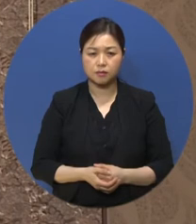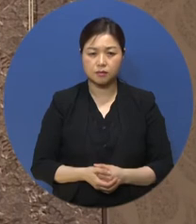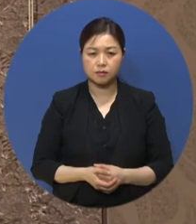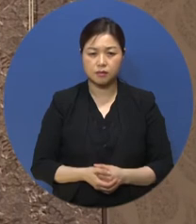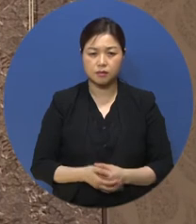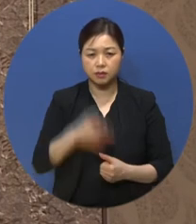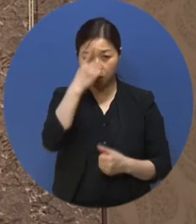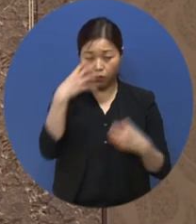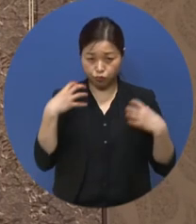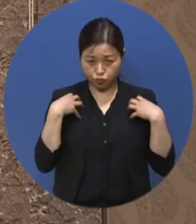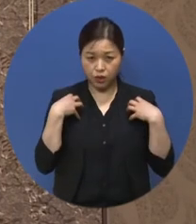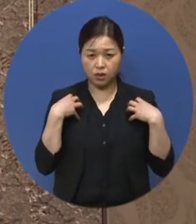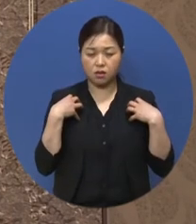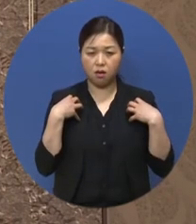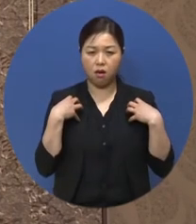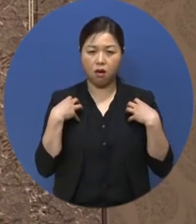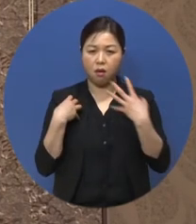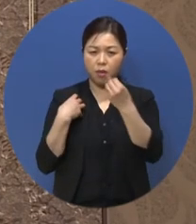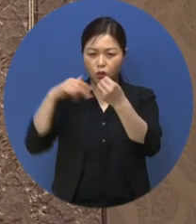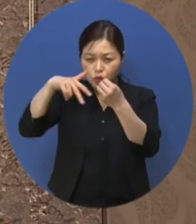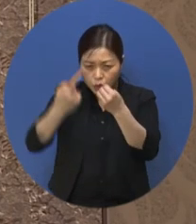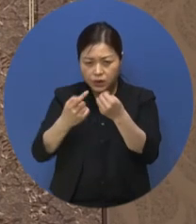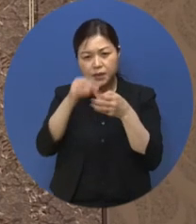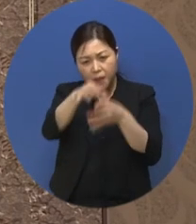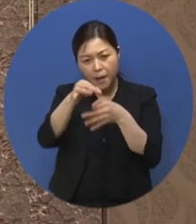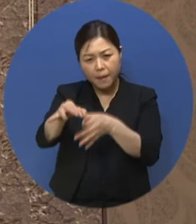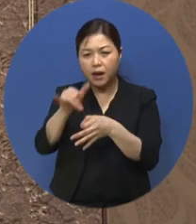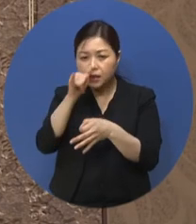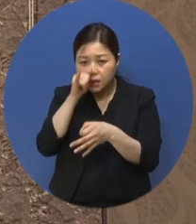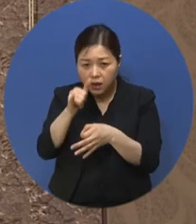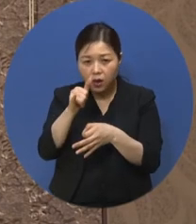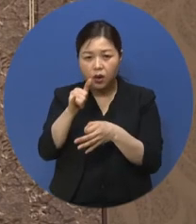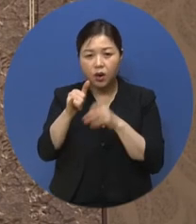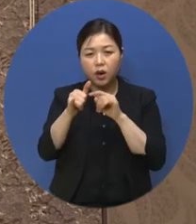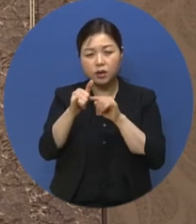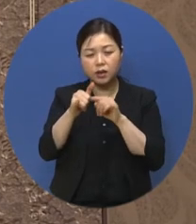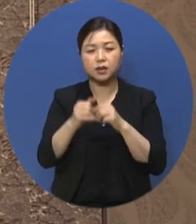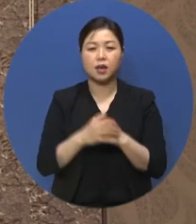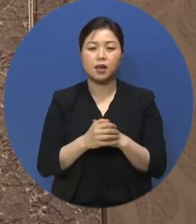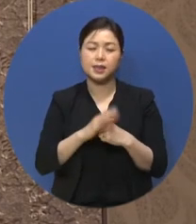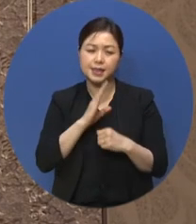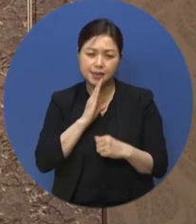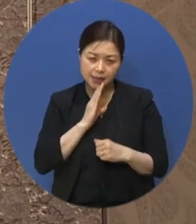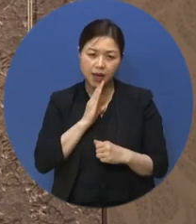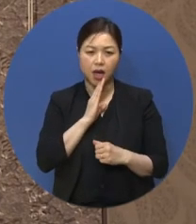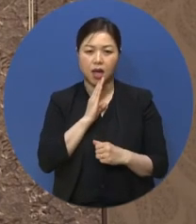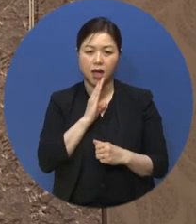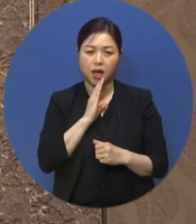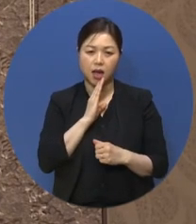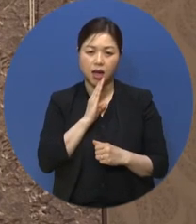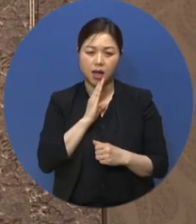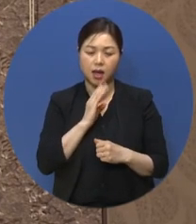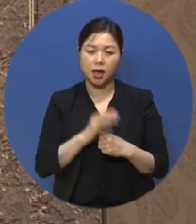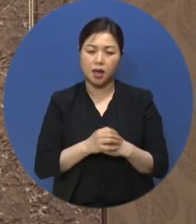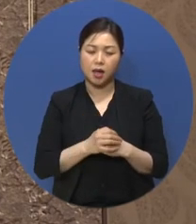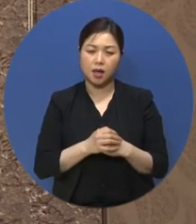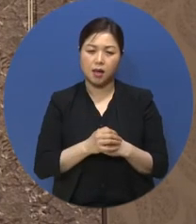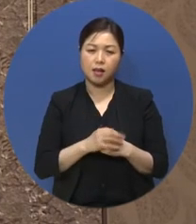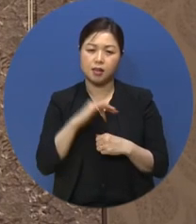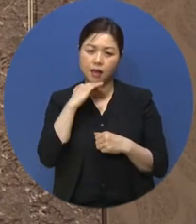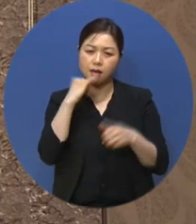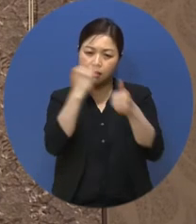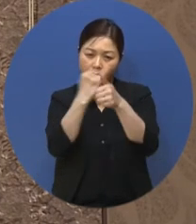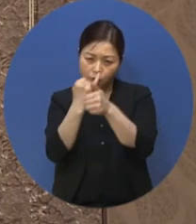투입을 하잖아요. 정부에서도. 네. 근데 진짜 실질적으로 우리 젊은